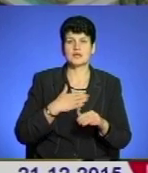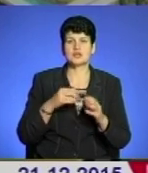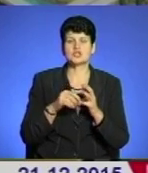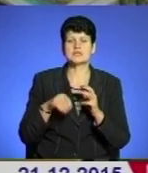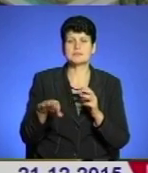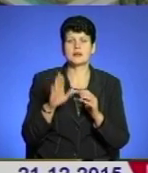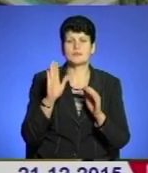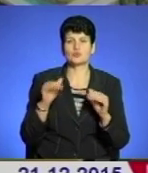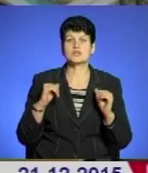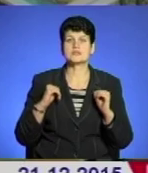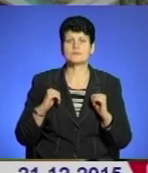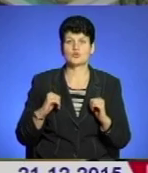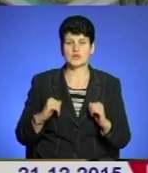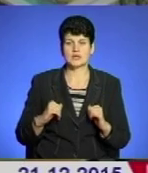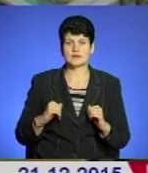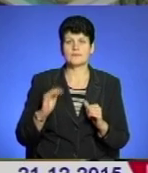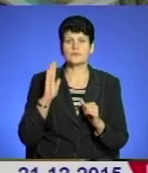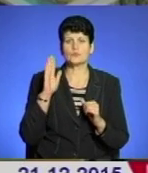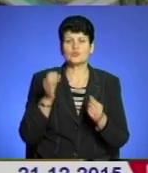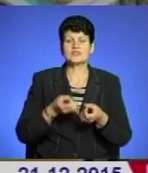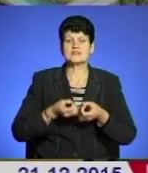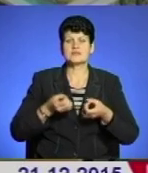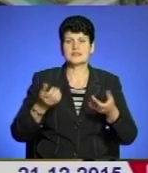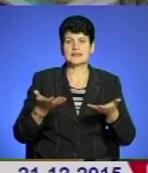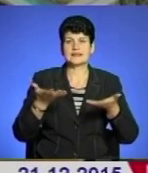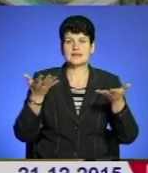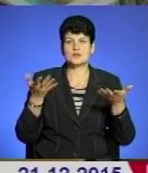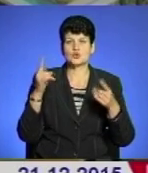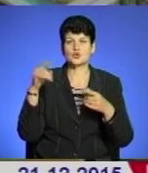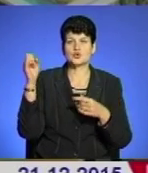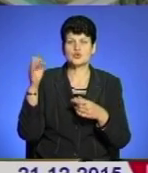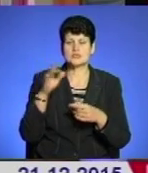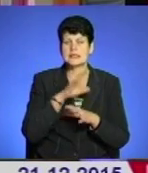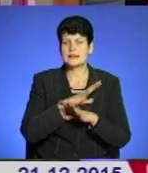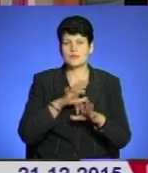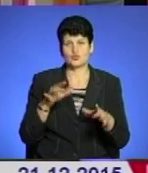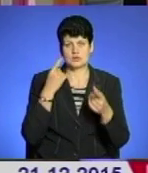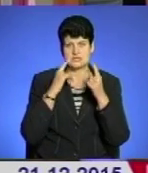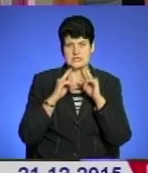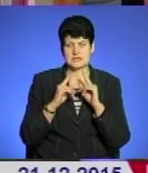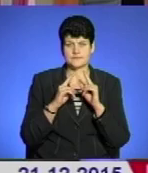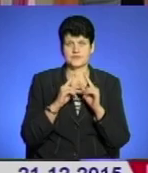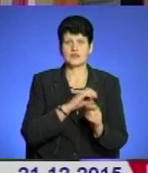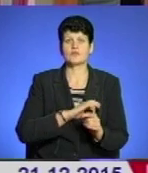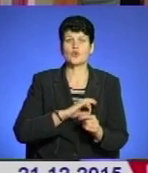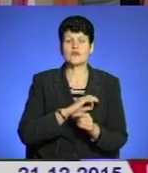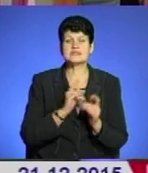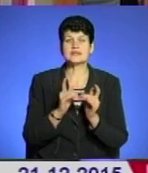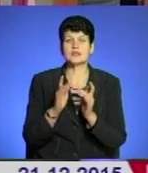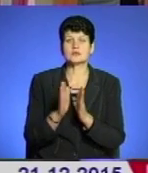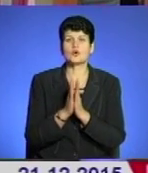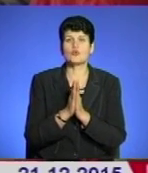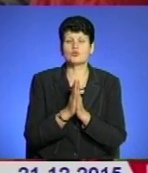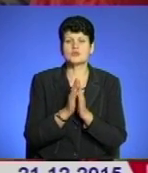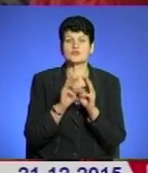буде спокійно, буде світити ясно сонце і не буде сліз. Вихованці інтернату просять у